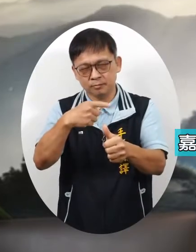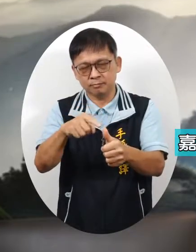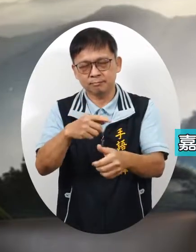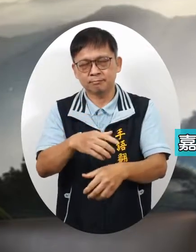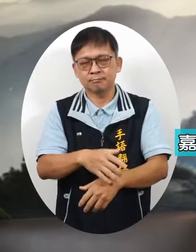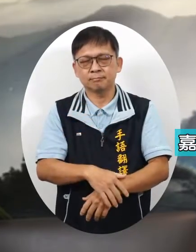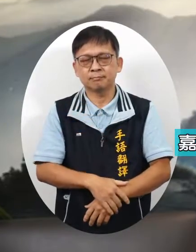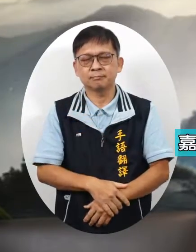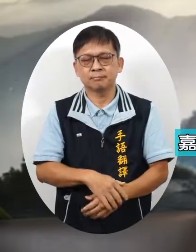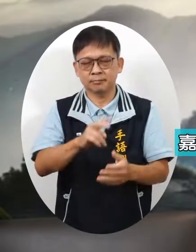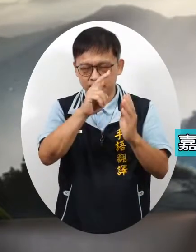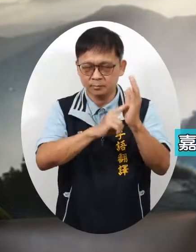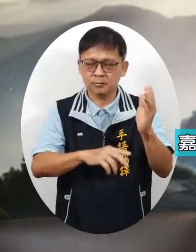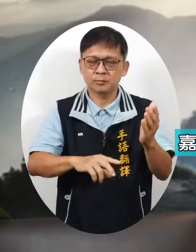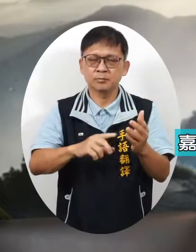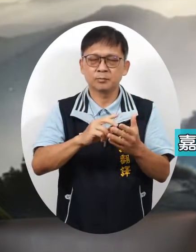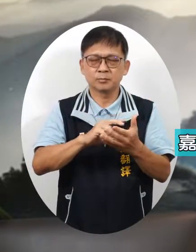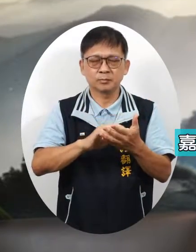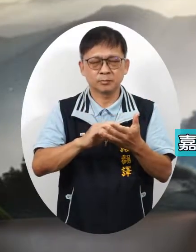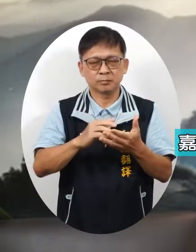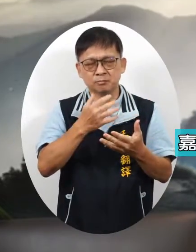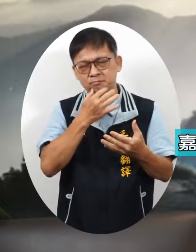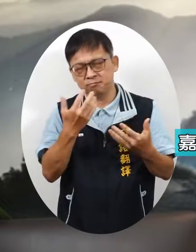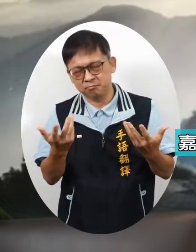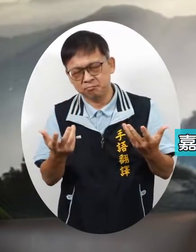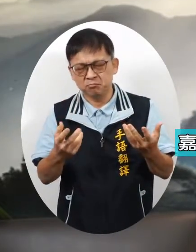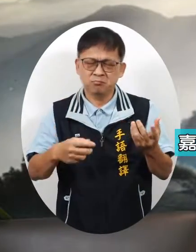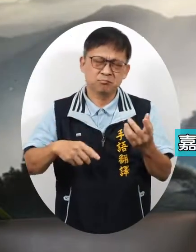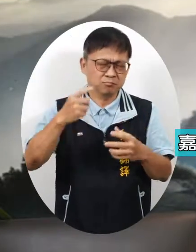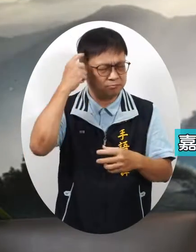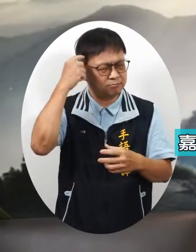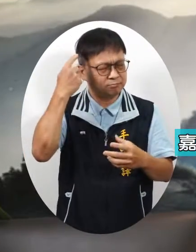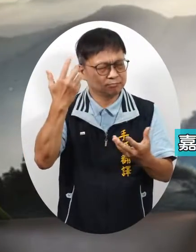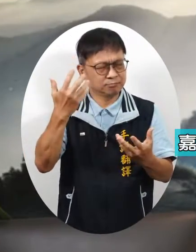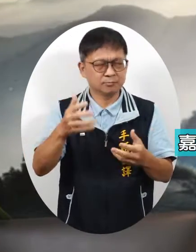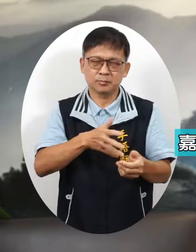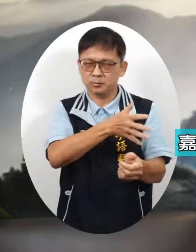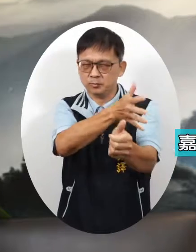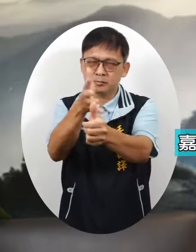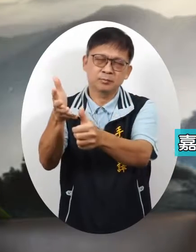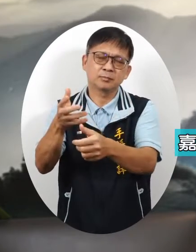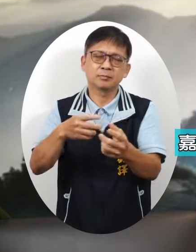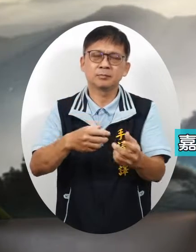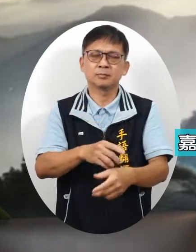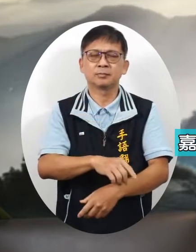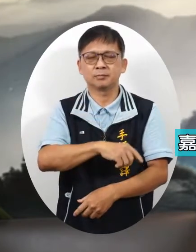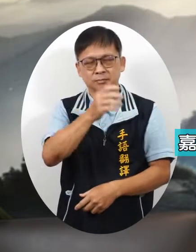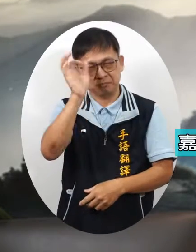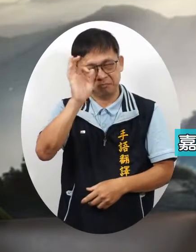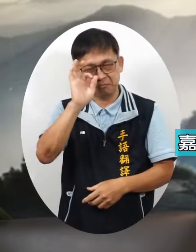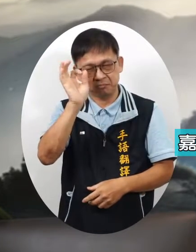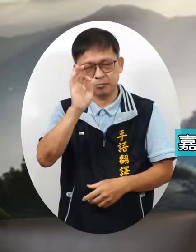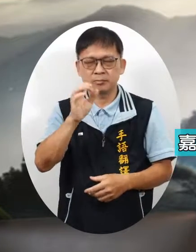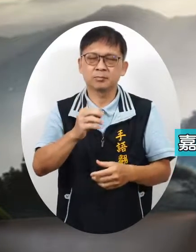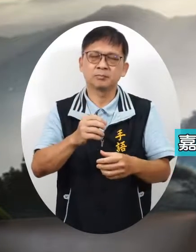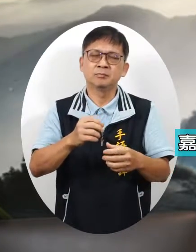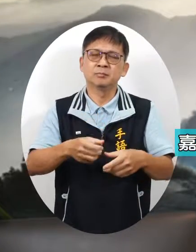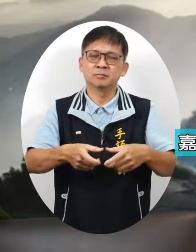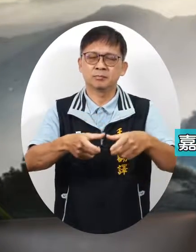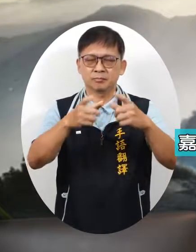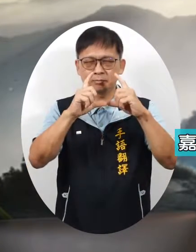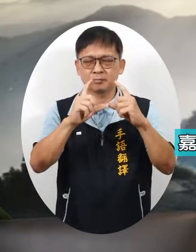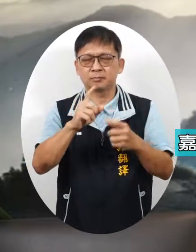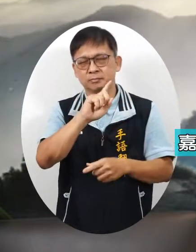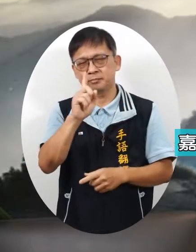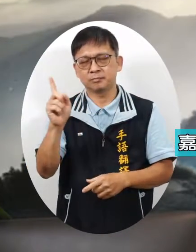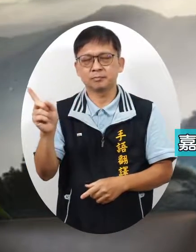了培养小孩子的自我独立思考能力，会变成传道授业缴获你的思考，让你自己去找到